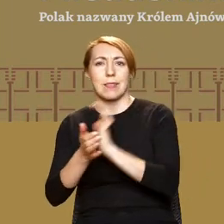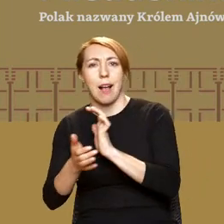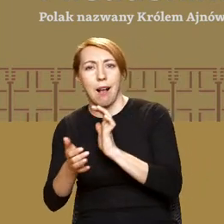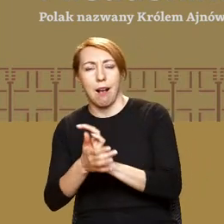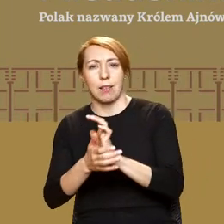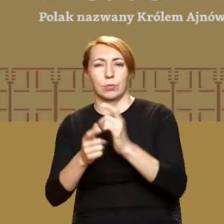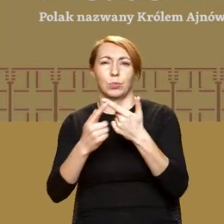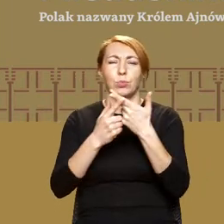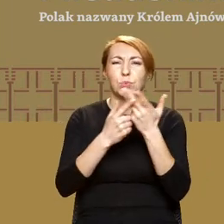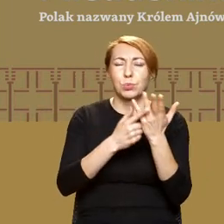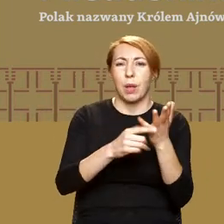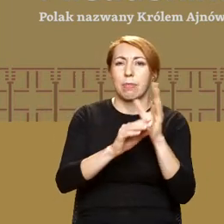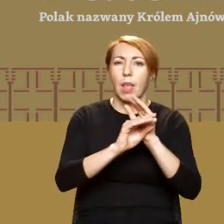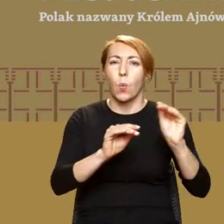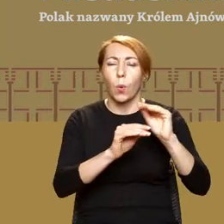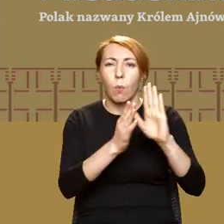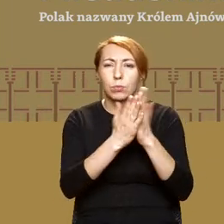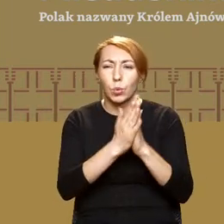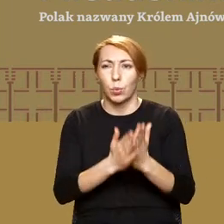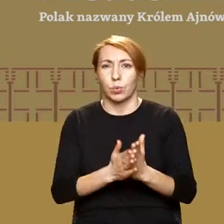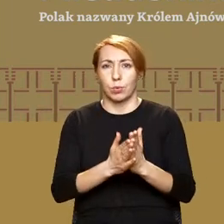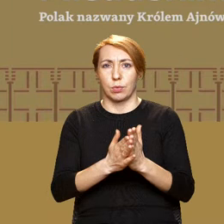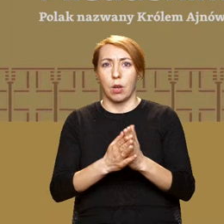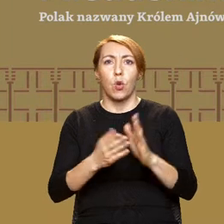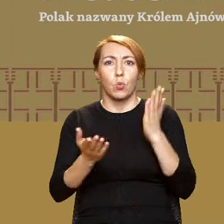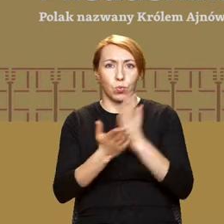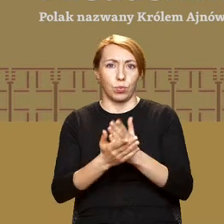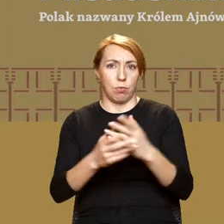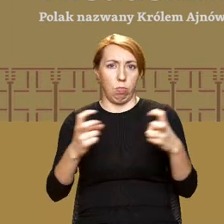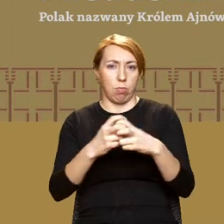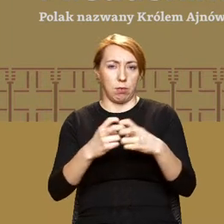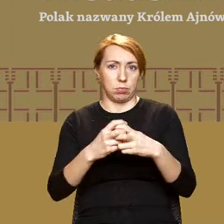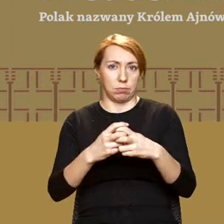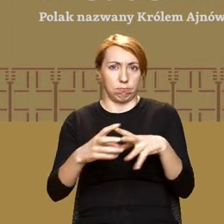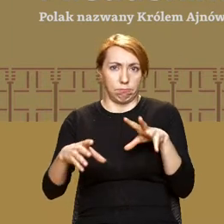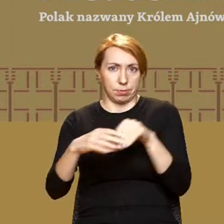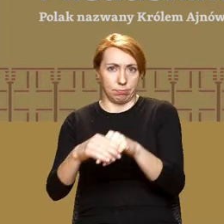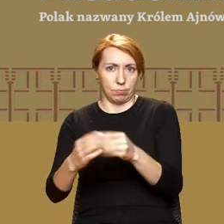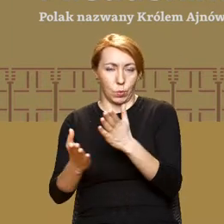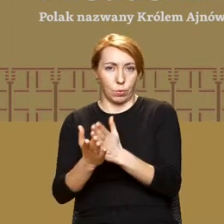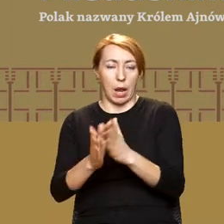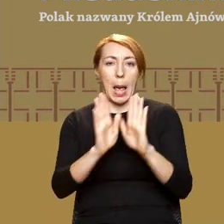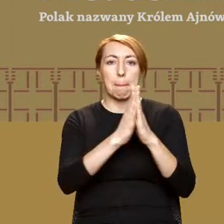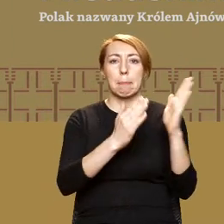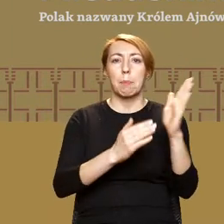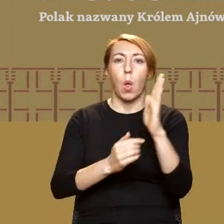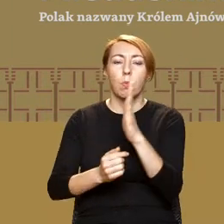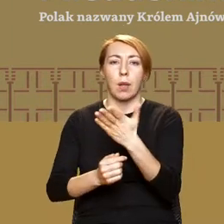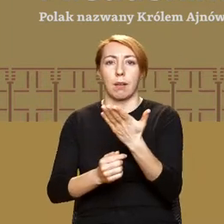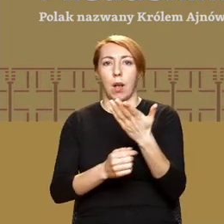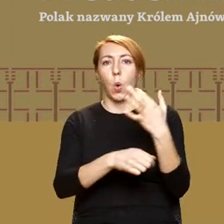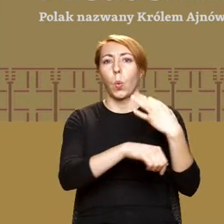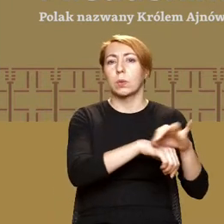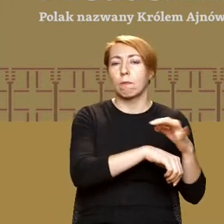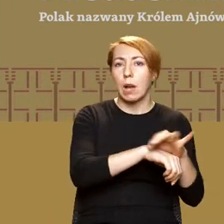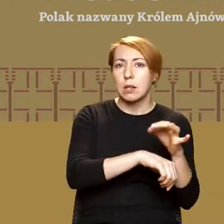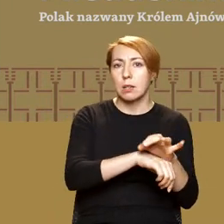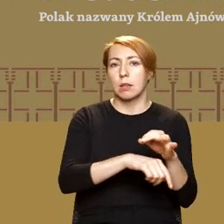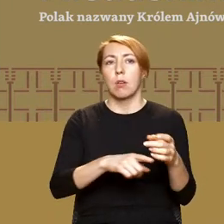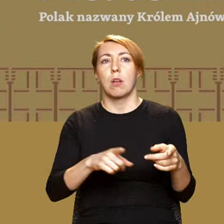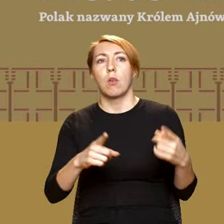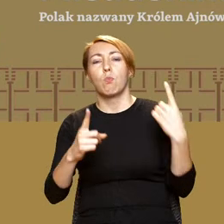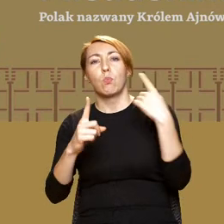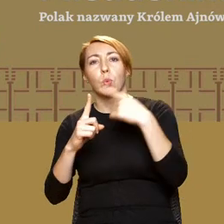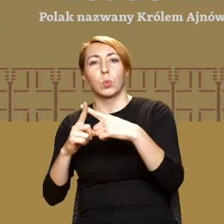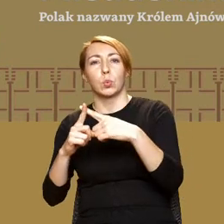periodyków naukowych, i nawet książek jest zdigitalizowanych. Po prostu biblioteki uniwersyteckie plus ten